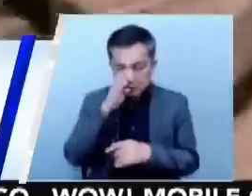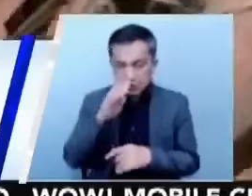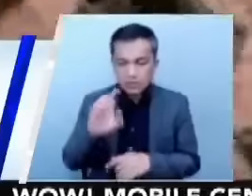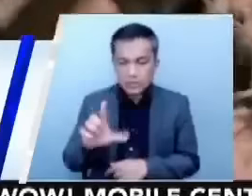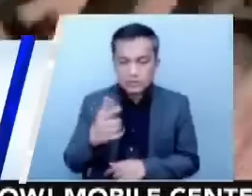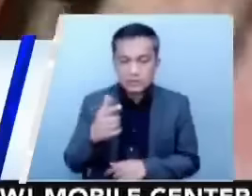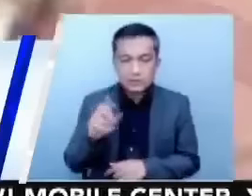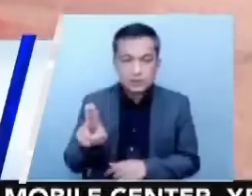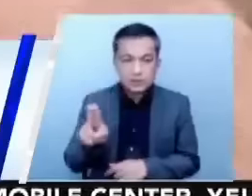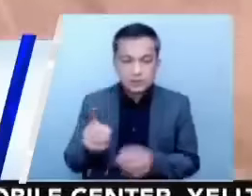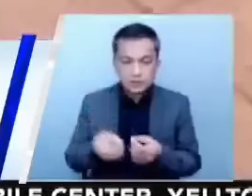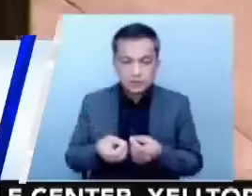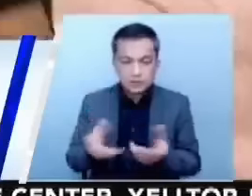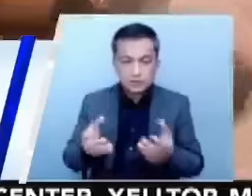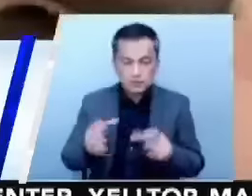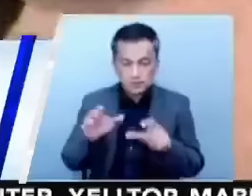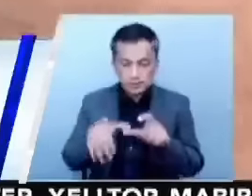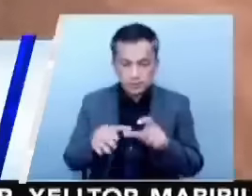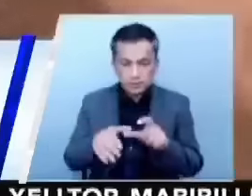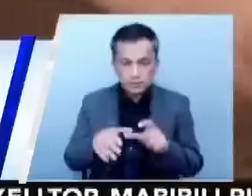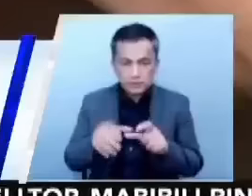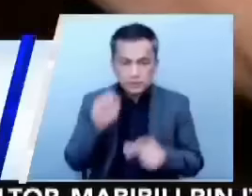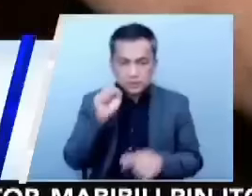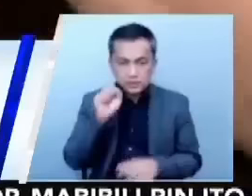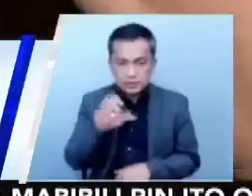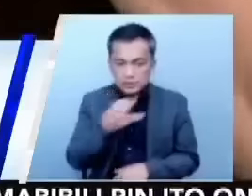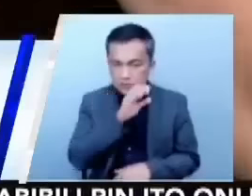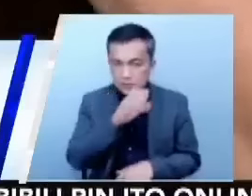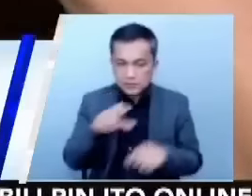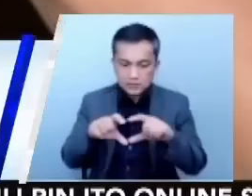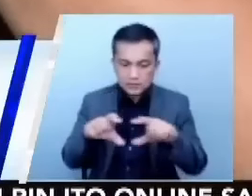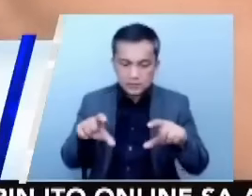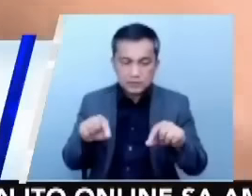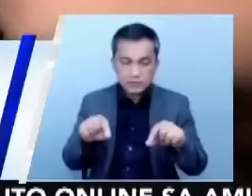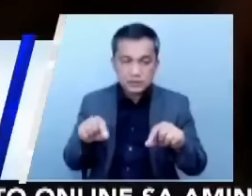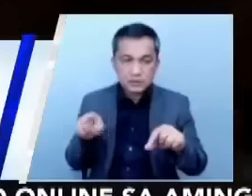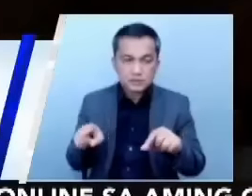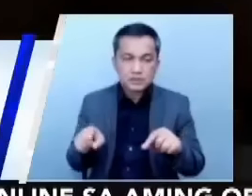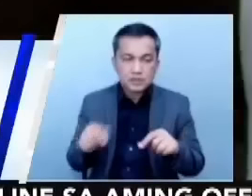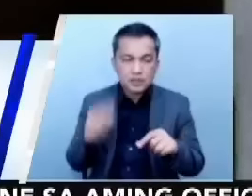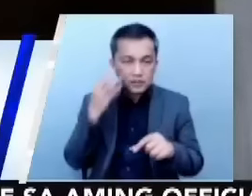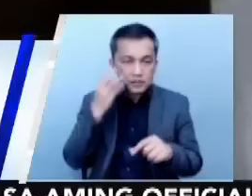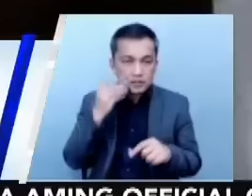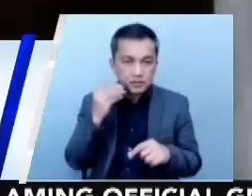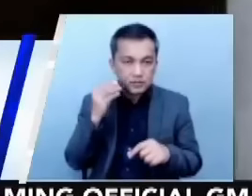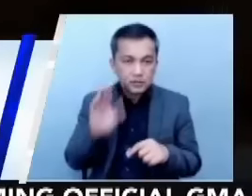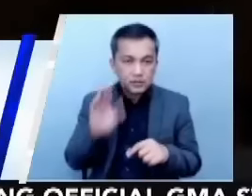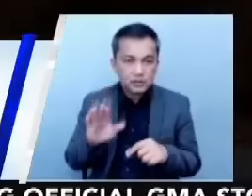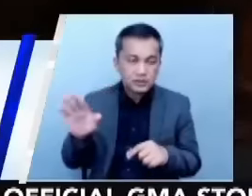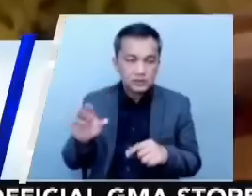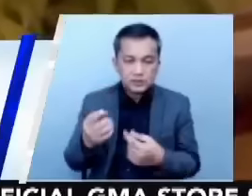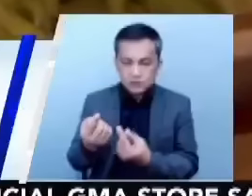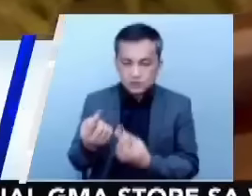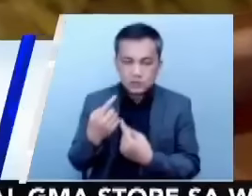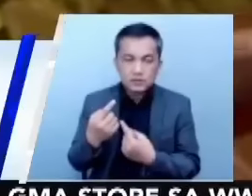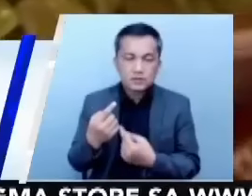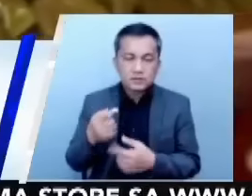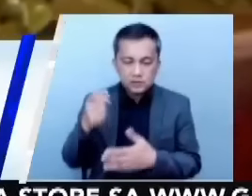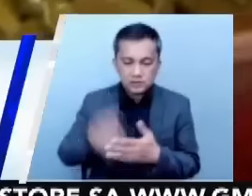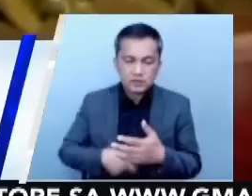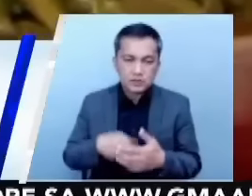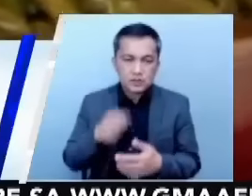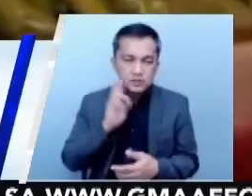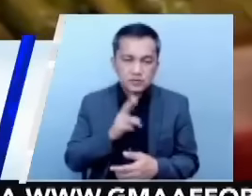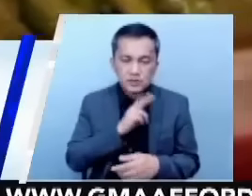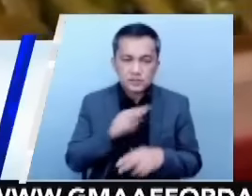ng PWD at senior citizen card, lalo na't sa karanasan daw niya, sinasagot ng mga restaurant ang discount. If it were a case